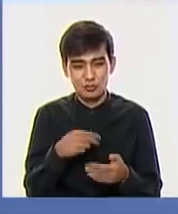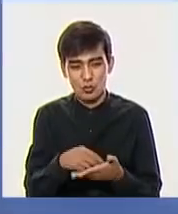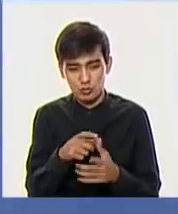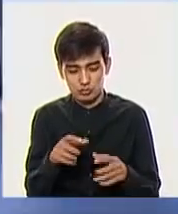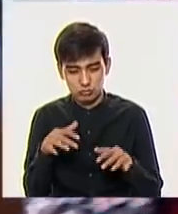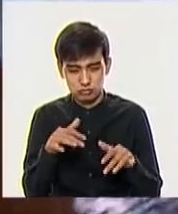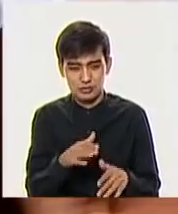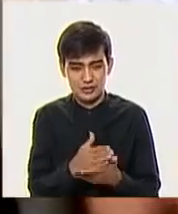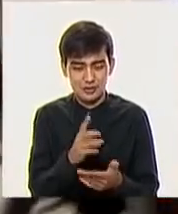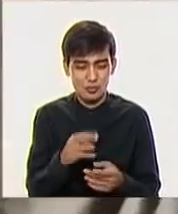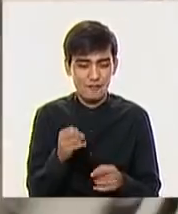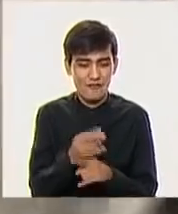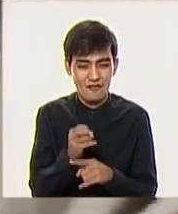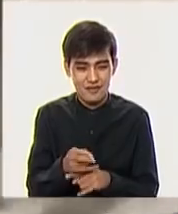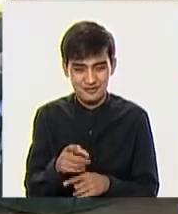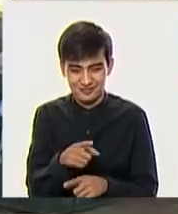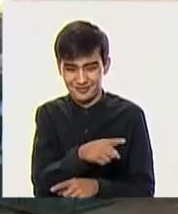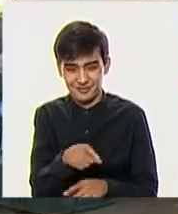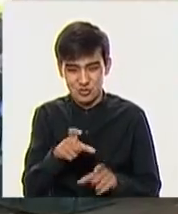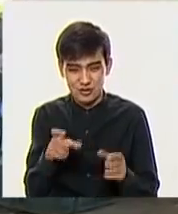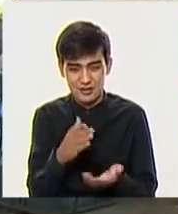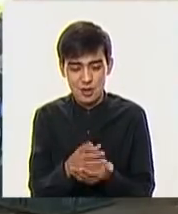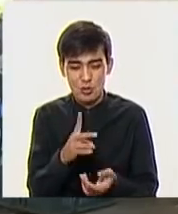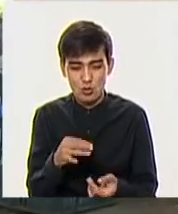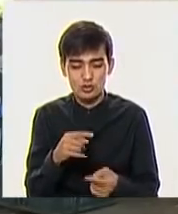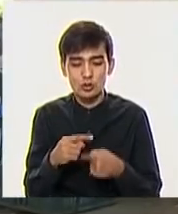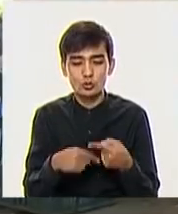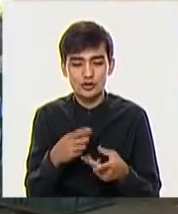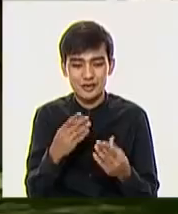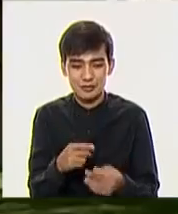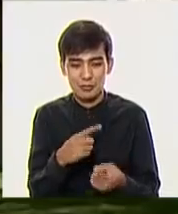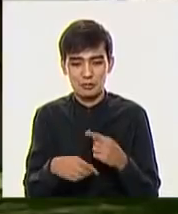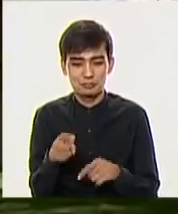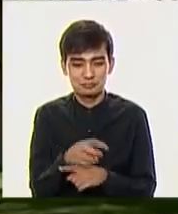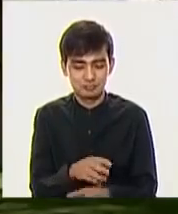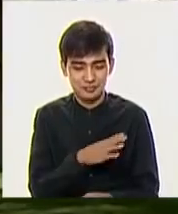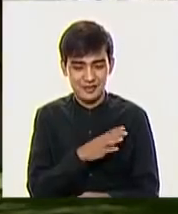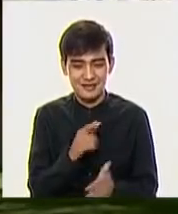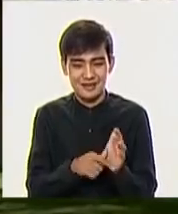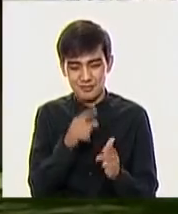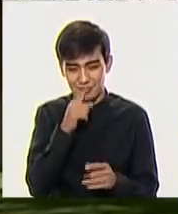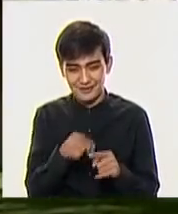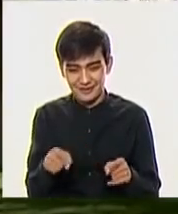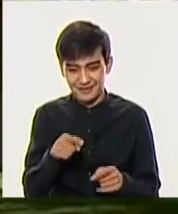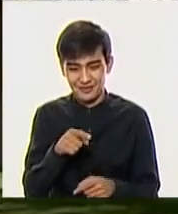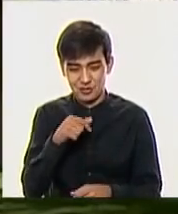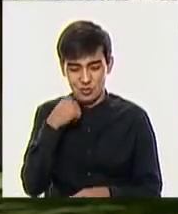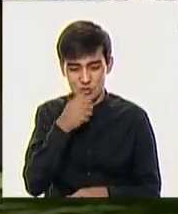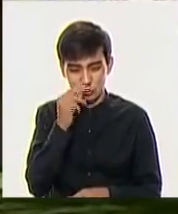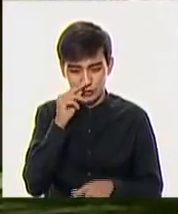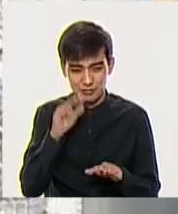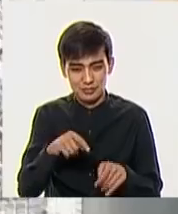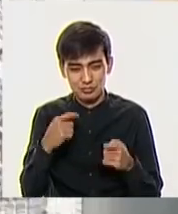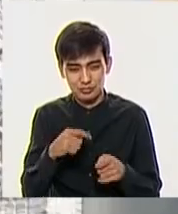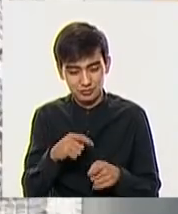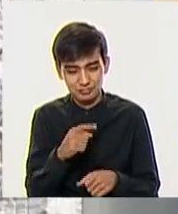периодически разгоняют, но на следующий день они вновь возвращаются на насиженные места. Только за 7 месяцев в этом году в Шымкенте за торговлю